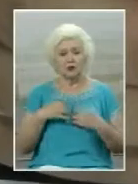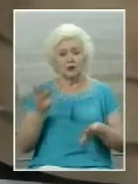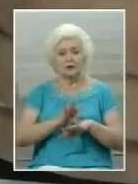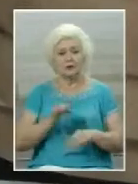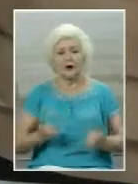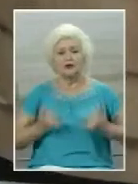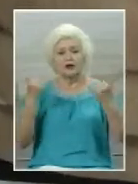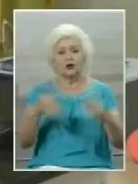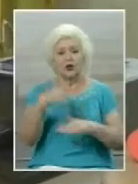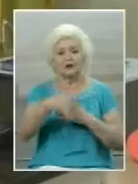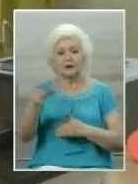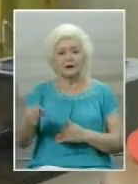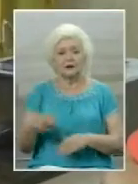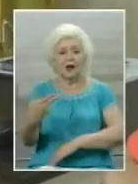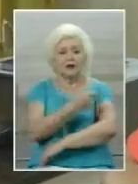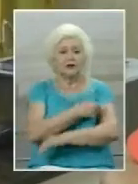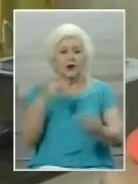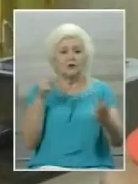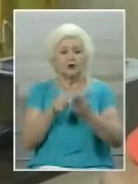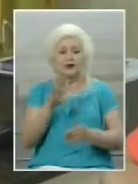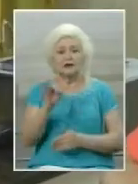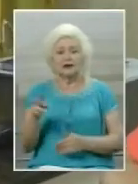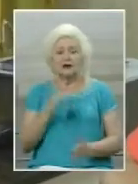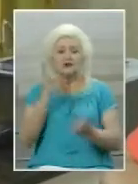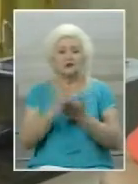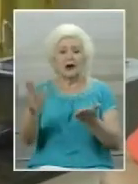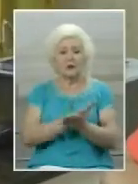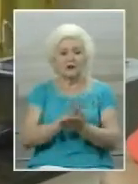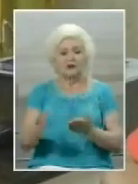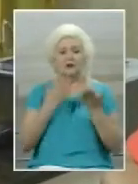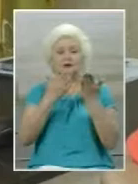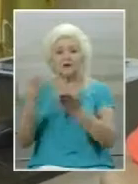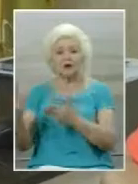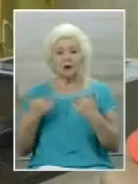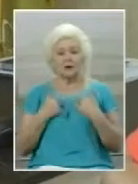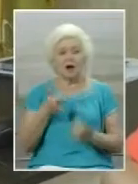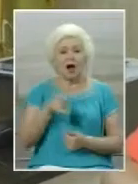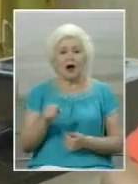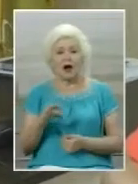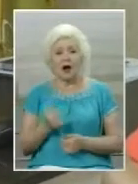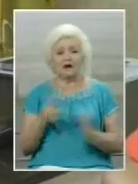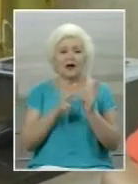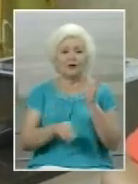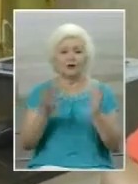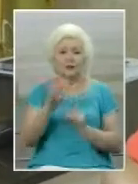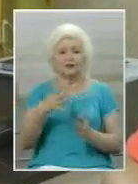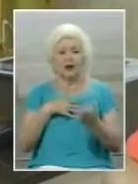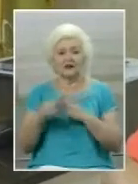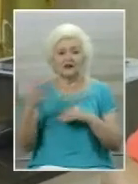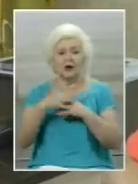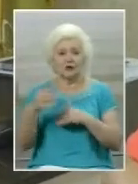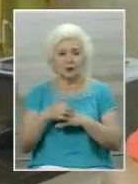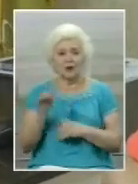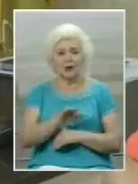Шановні херсонці, щеплення проти сказу є безкоштовним. Звертайтесь до нас на Гагаріна 84 зі своїми собаками та